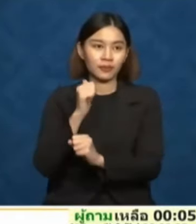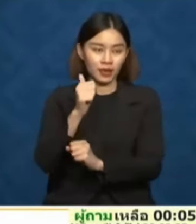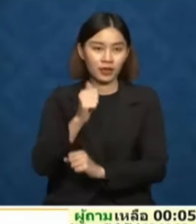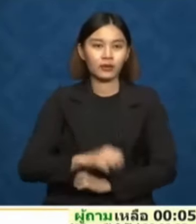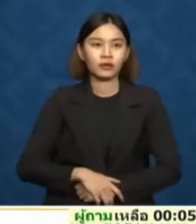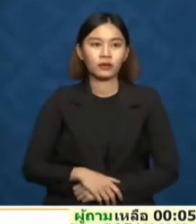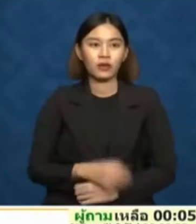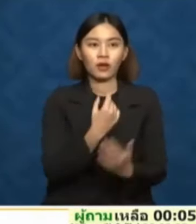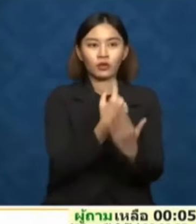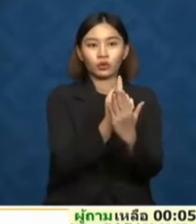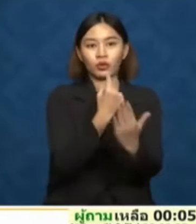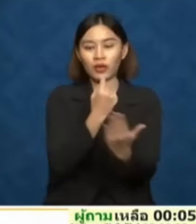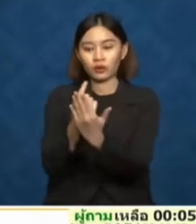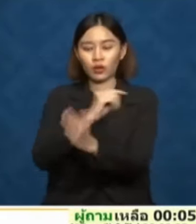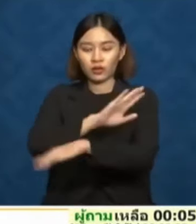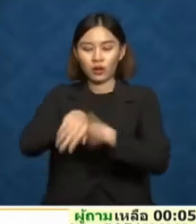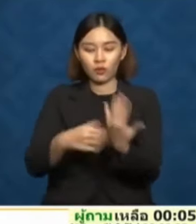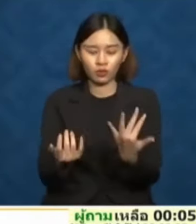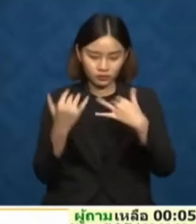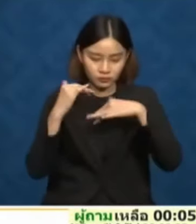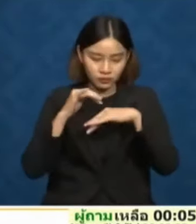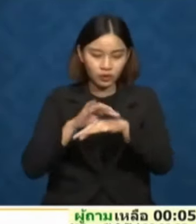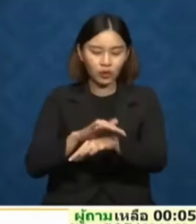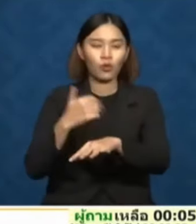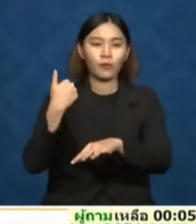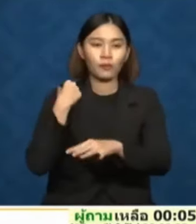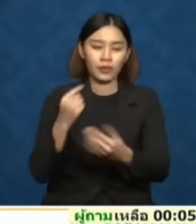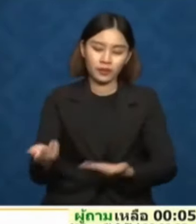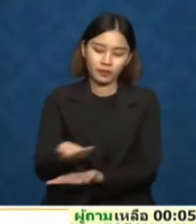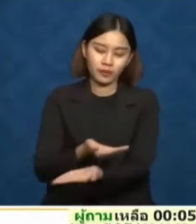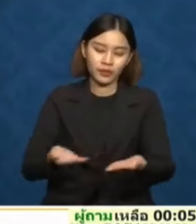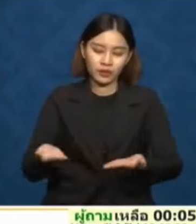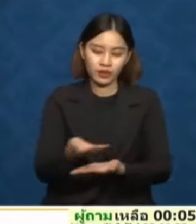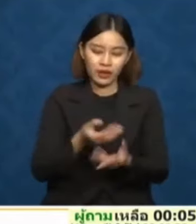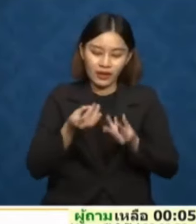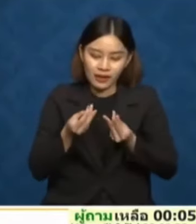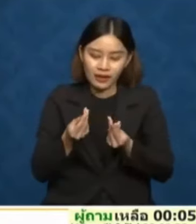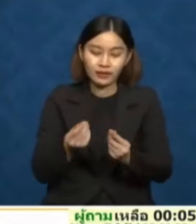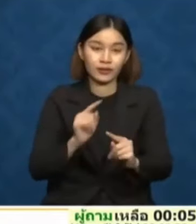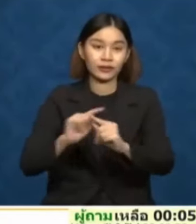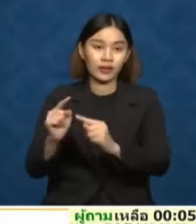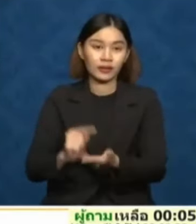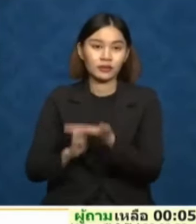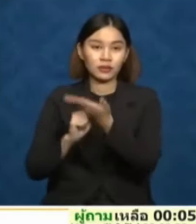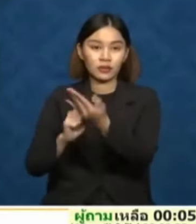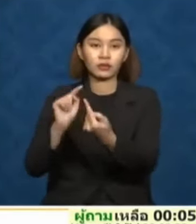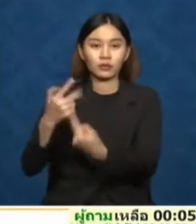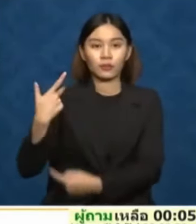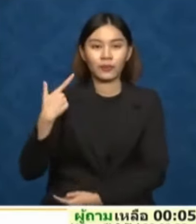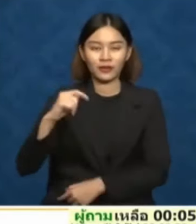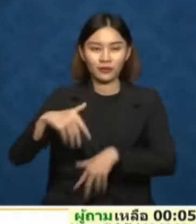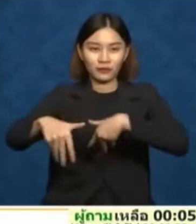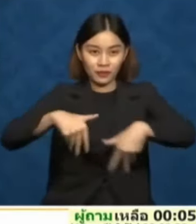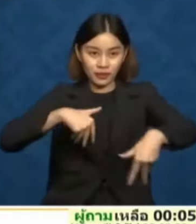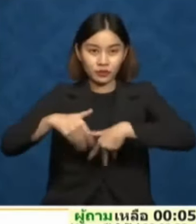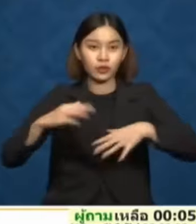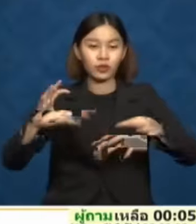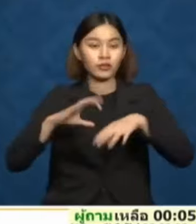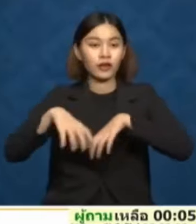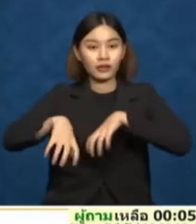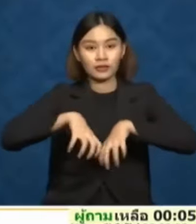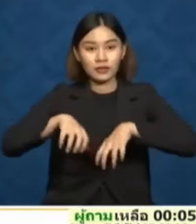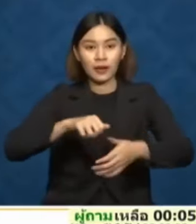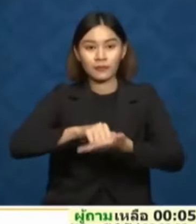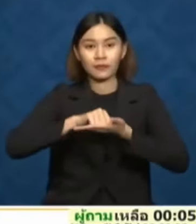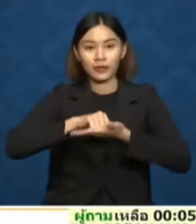ฉะนั้นตัวแทนเเหล่านี้ก็จะเข้ามามีส่วนร่วมในการที่จะพิจารณาในรายละเอียดเพื่อเสนอให้เป็นประโยชน์กับพี่น้องประชาชนในเรื่องการจัดบริการ